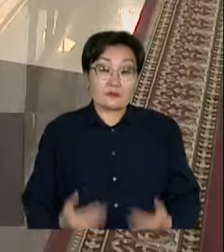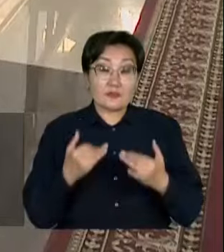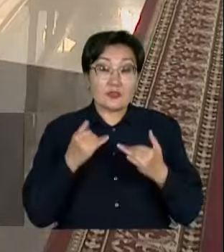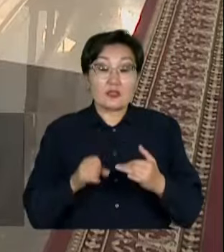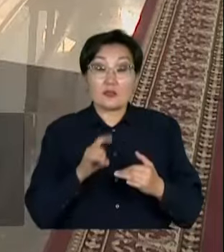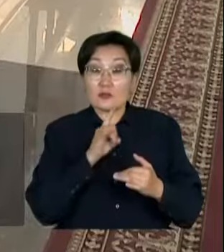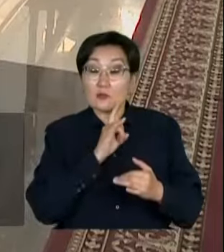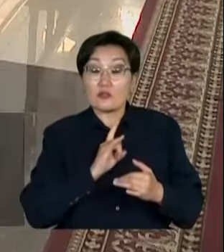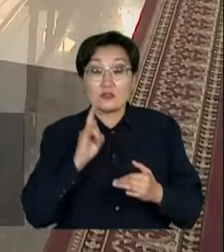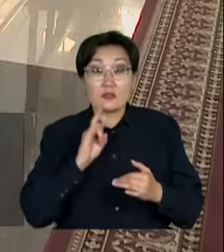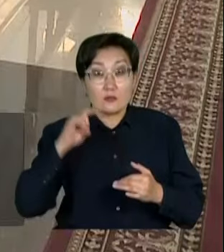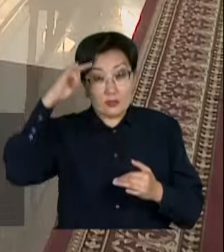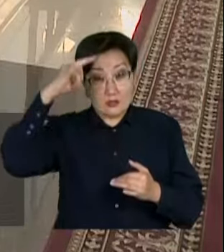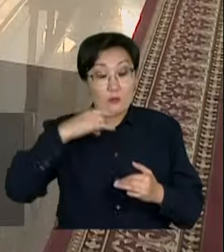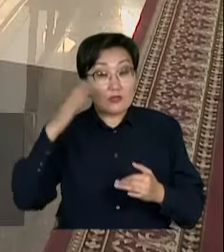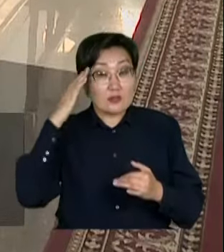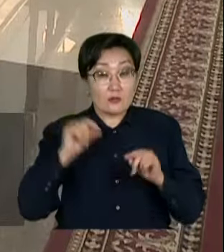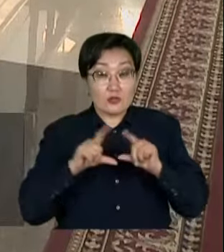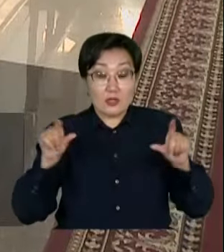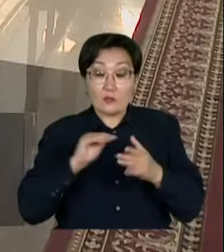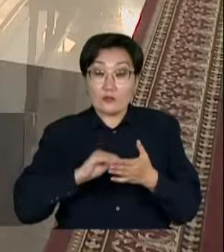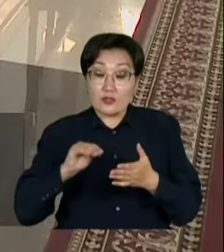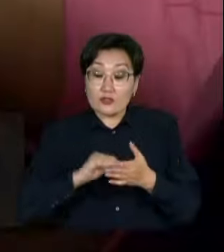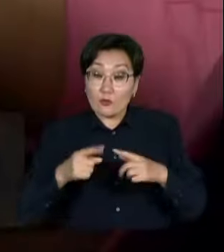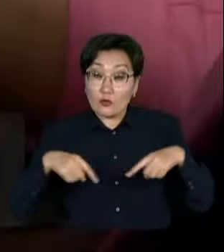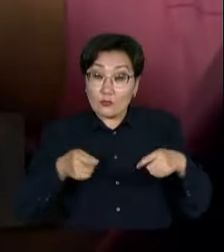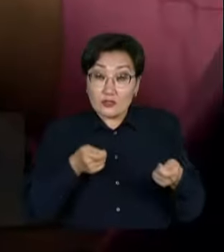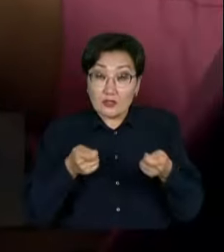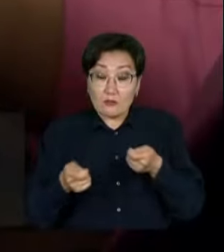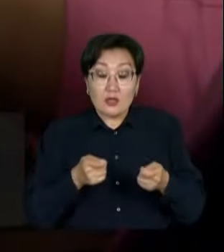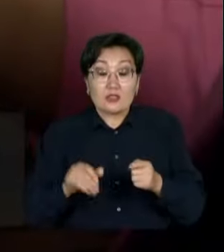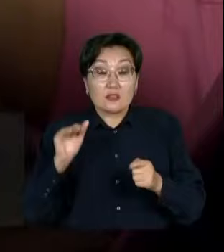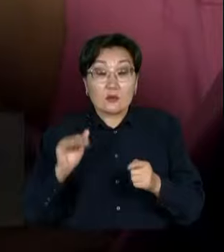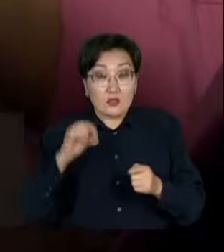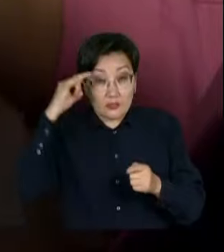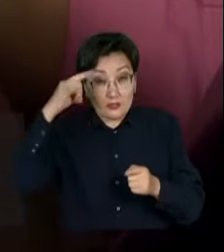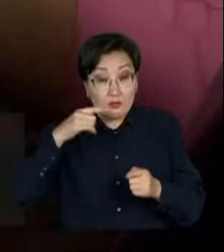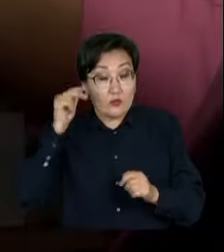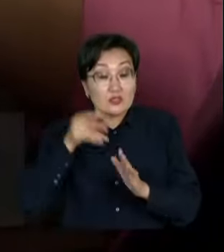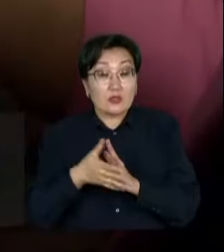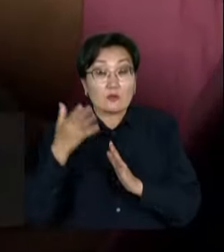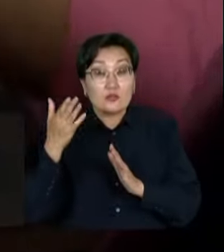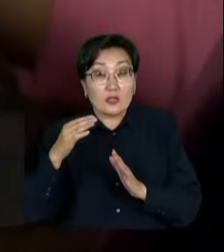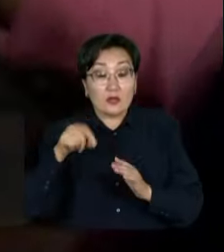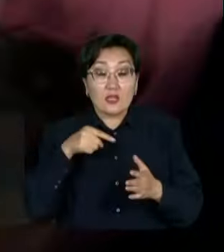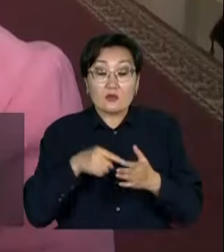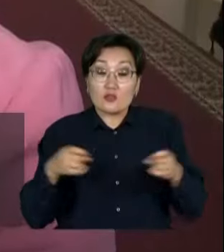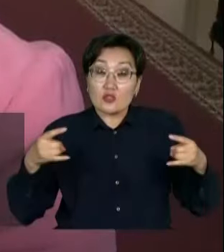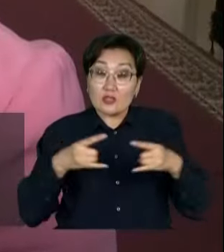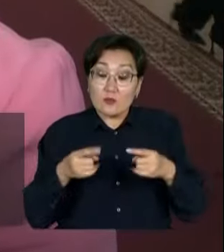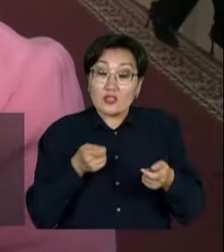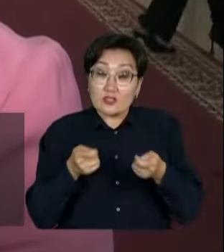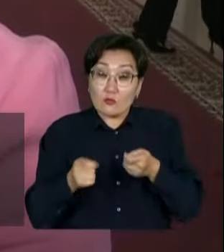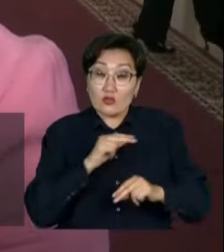Елена Рыбина қаладағы зияткерлік мектептің баспасөз бөліміне жетекшілік етеді. Қаршадайынан қазақ тілін меңгерген ол қалалық телеарнада тележүргізуші